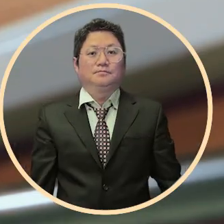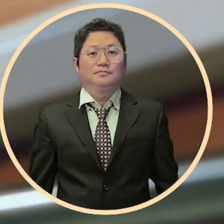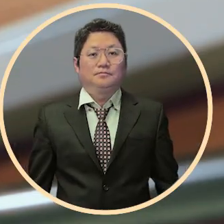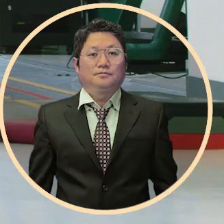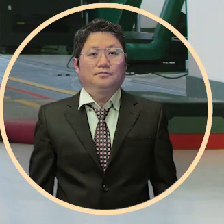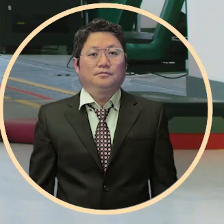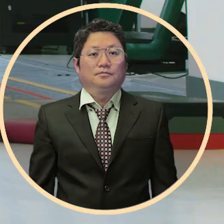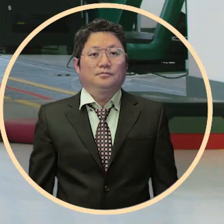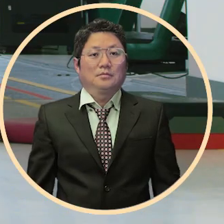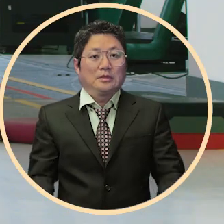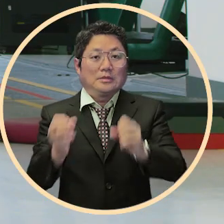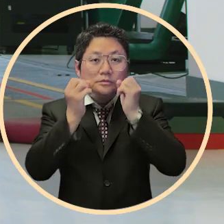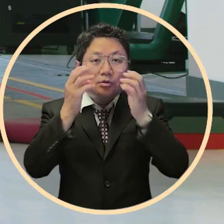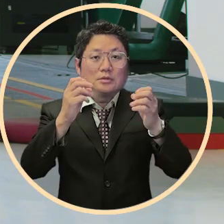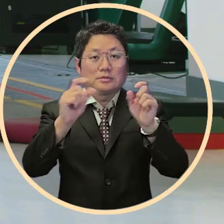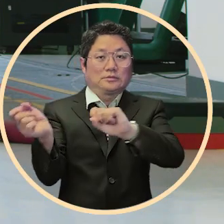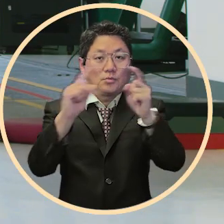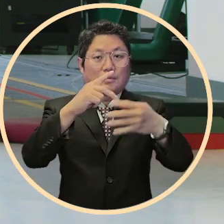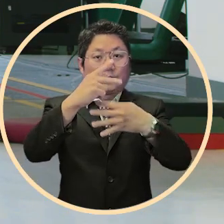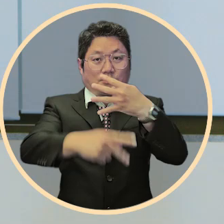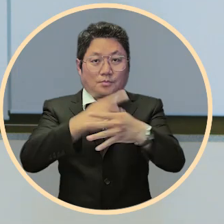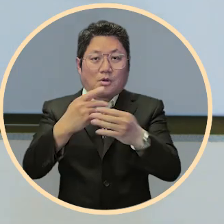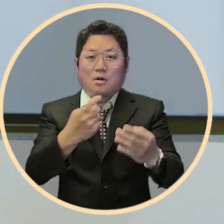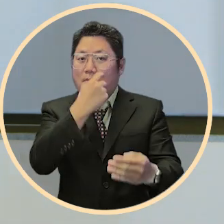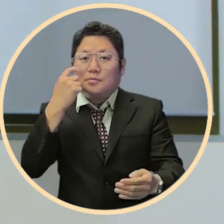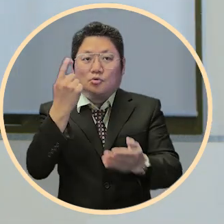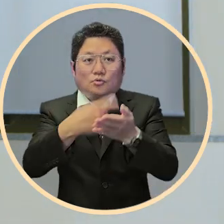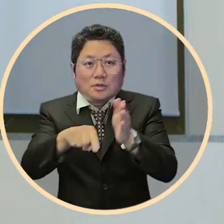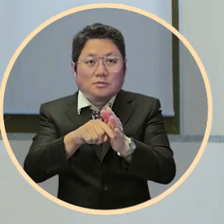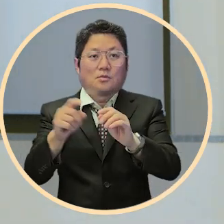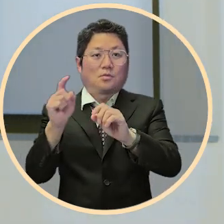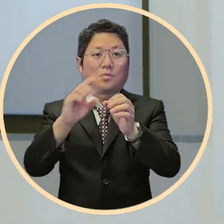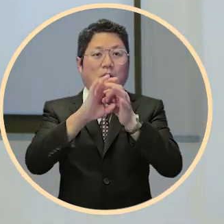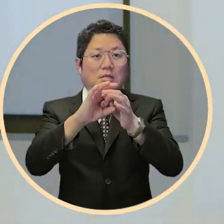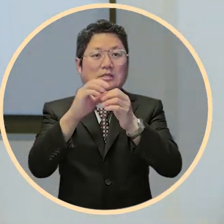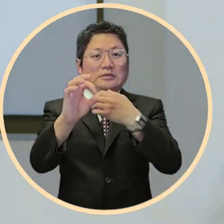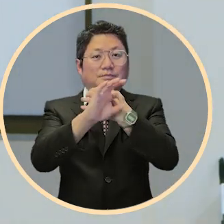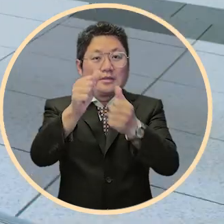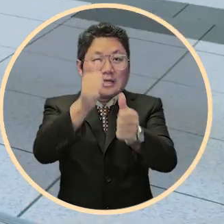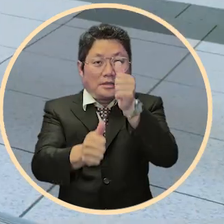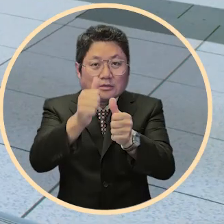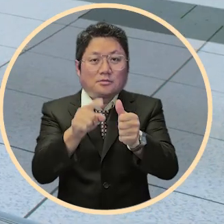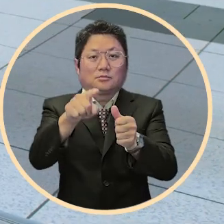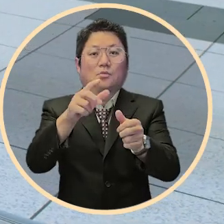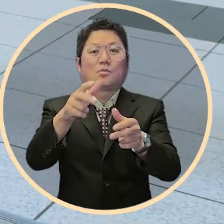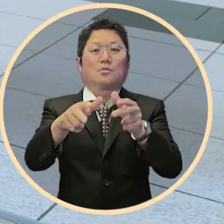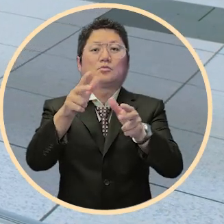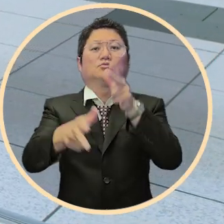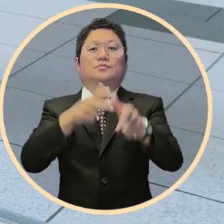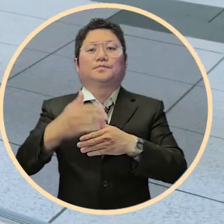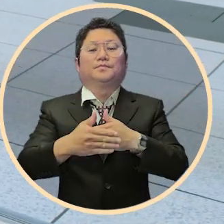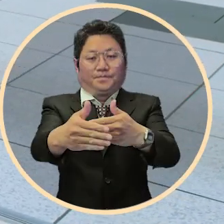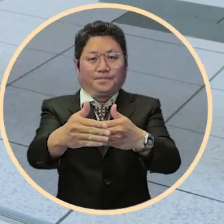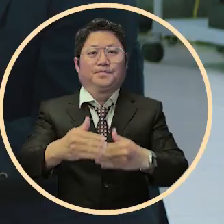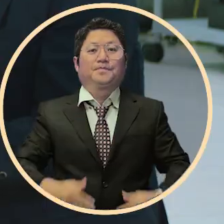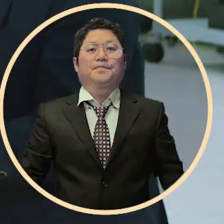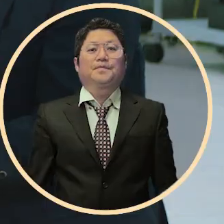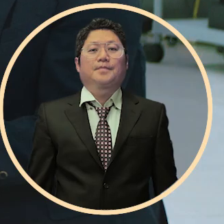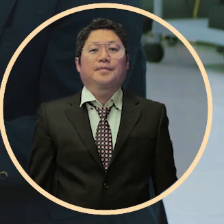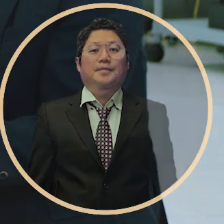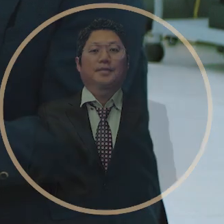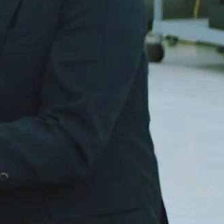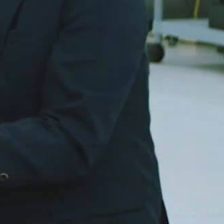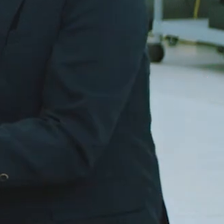있으며 새로운 재활 프로그램 검증을 위한 관련 임상재활 테스트베드 사업도 수행하고 있습니다.